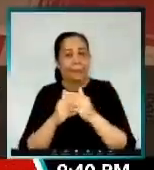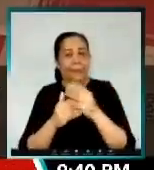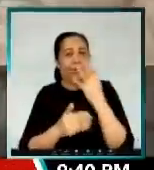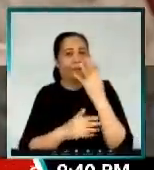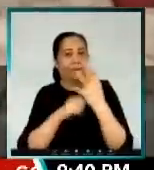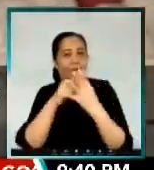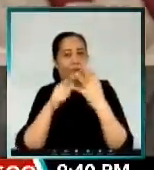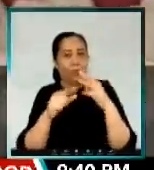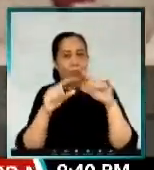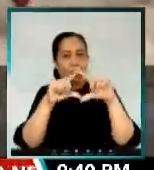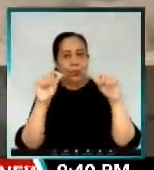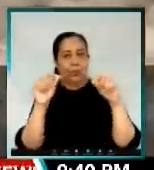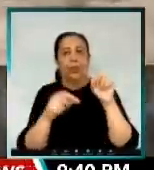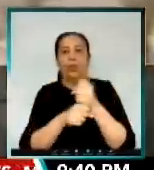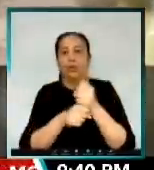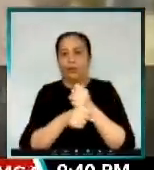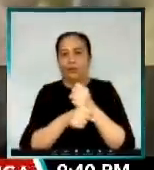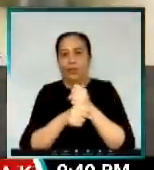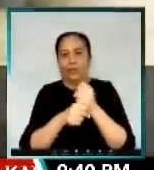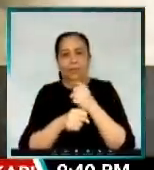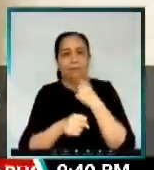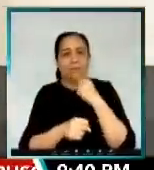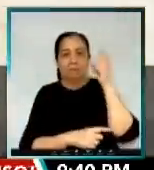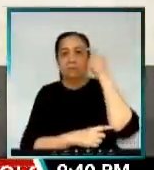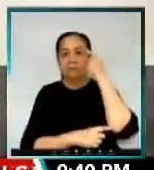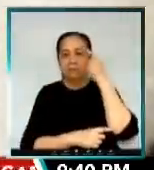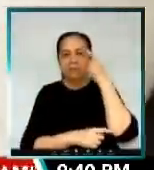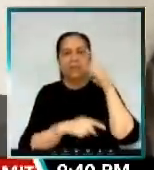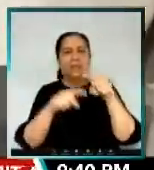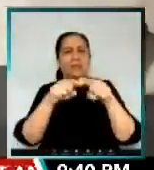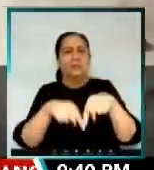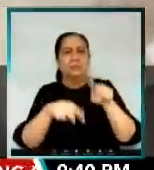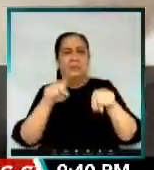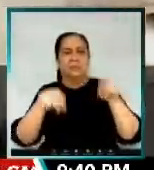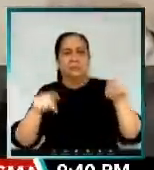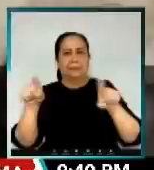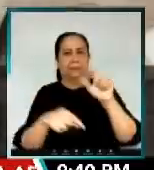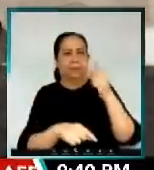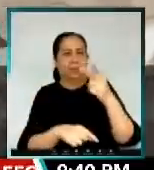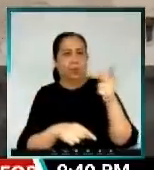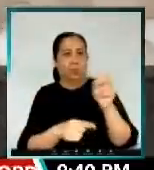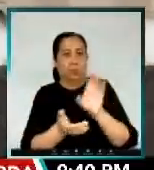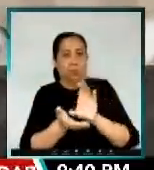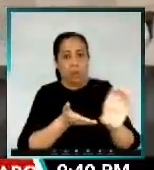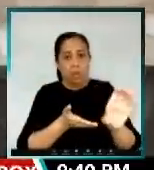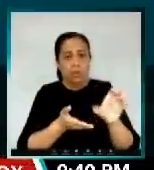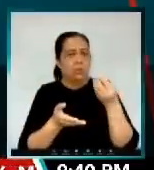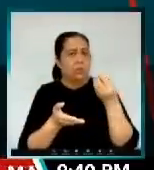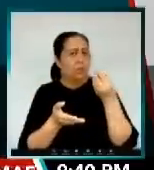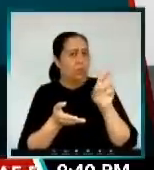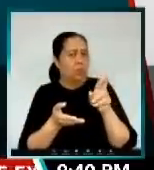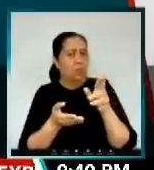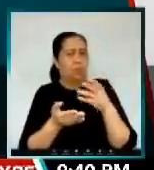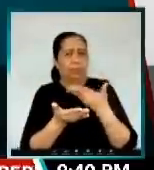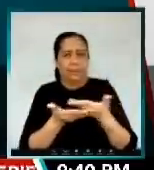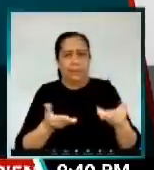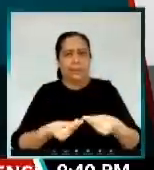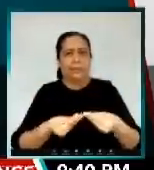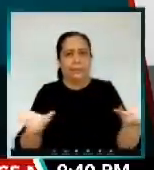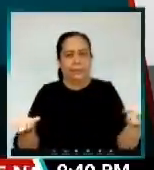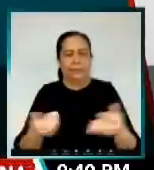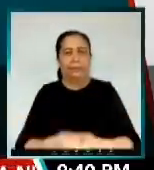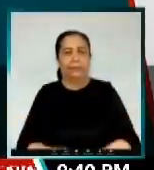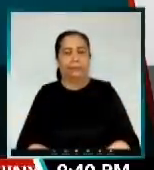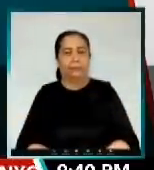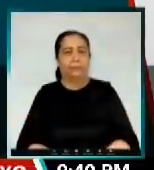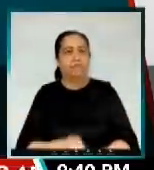kape. Sabi ng gobyerno, depende na raw sa LGU kung in cash o in kind ang ayudang ibibigay. Nasa kamay po ng